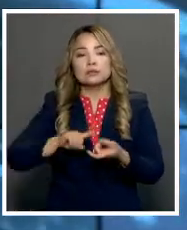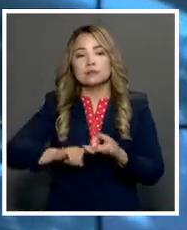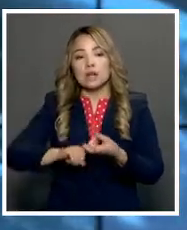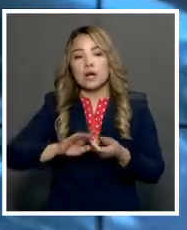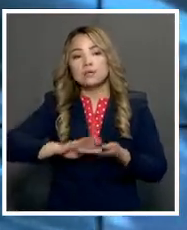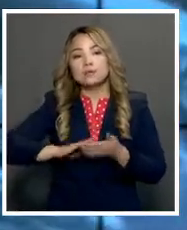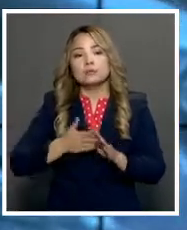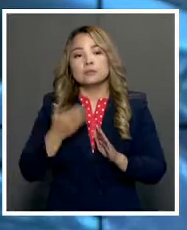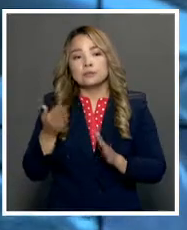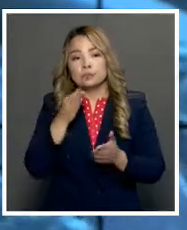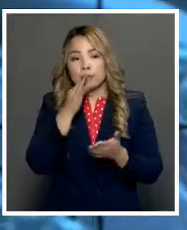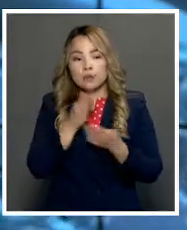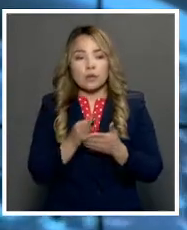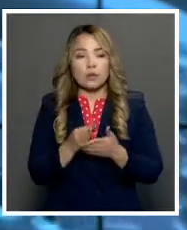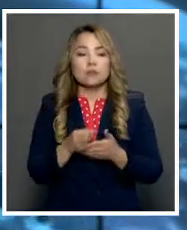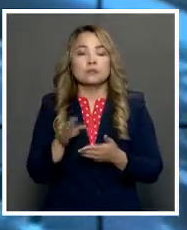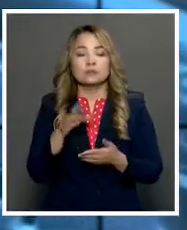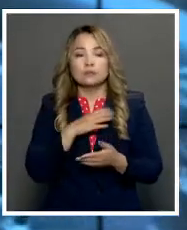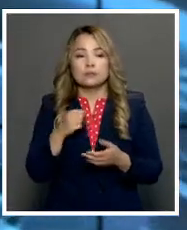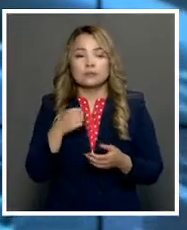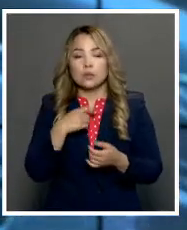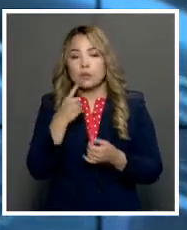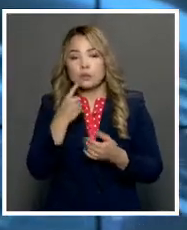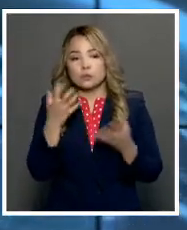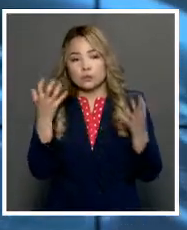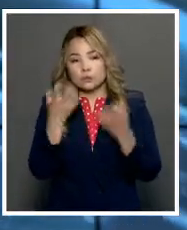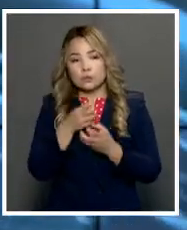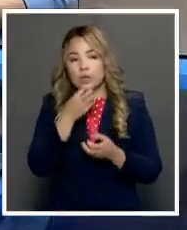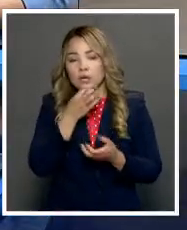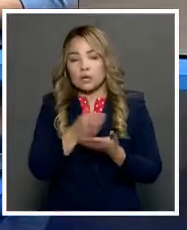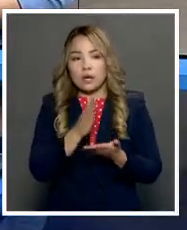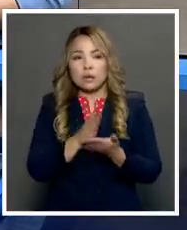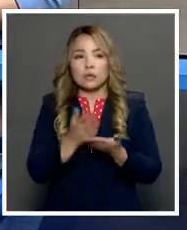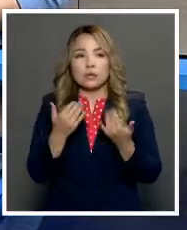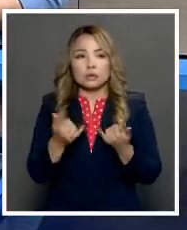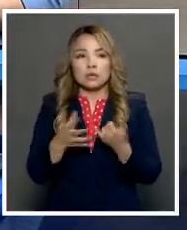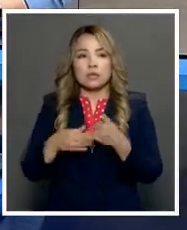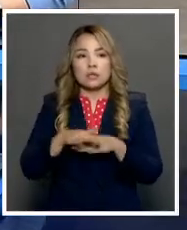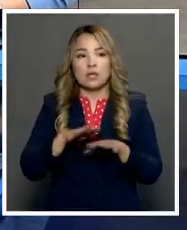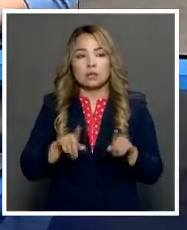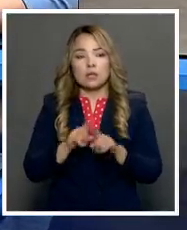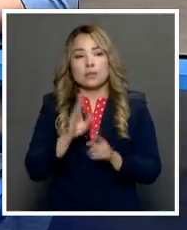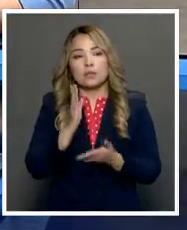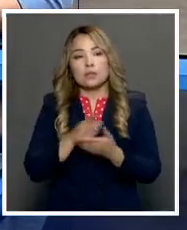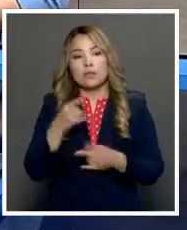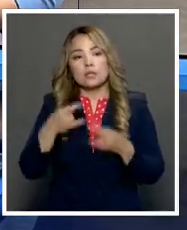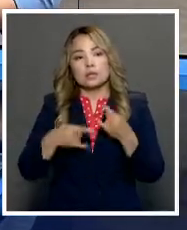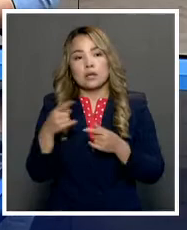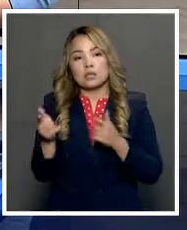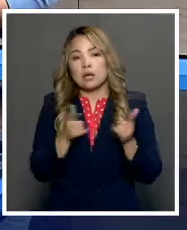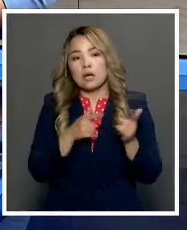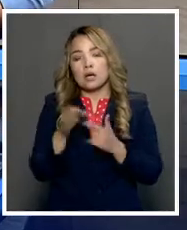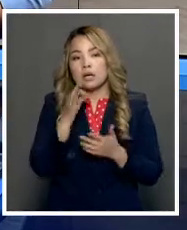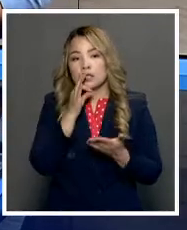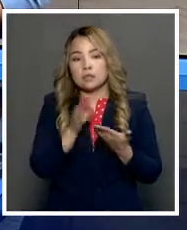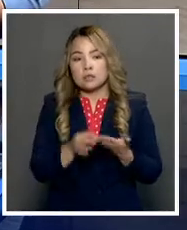эпидемиологиялық ахуалға байланысты қою қызыл аймақта. Әріптесім Жазира Оразқызы тікелей байланысқа шығуға